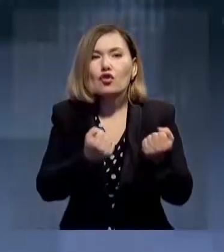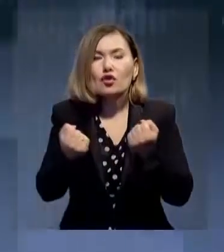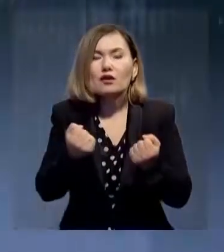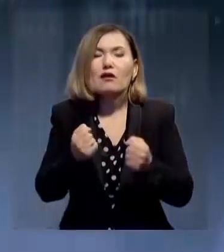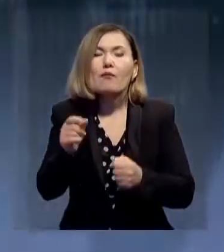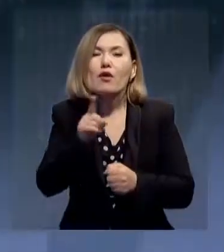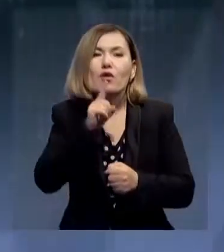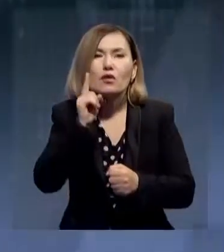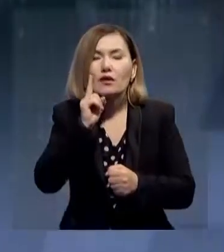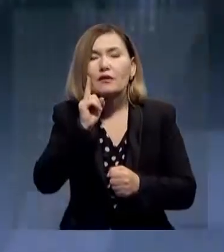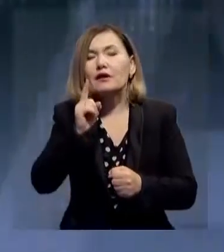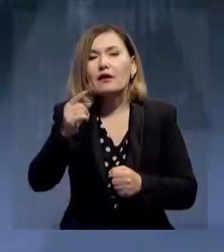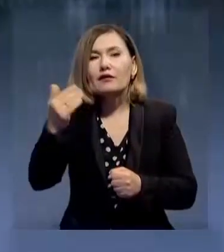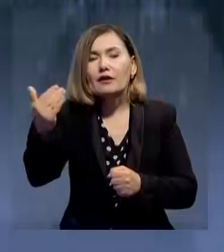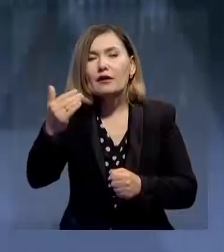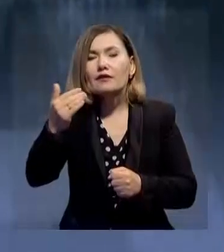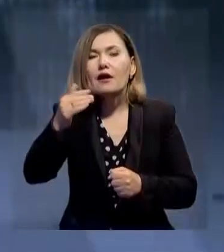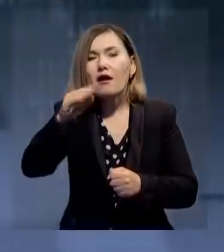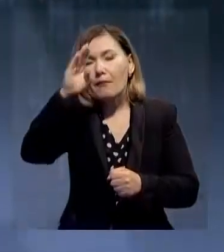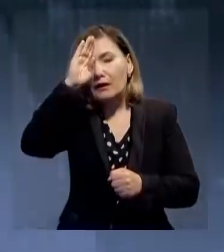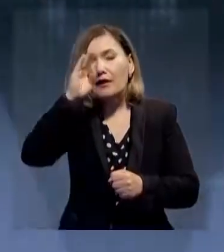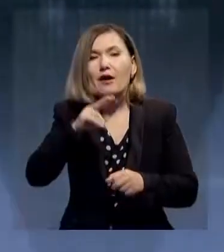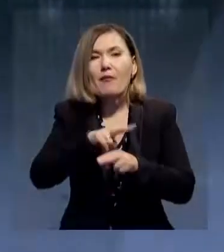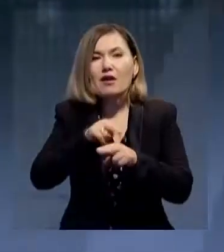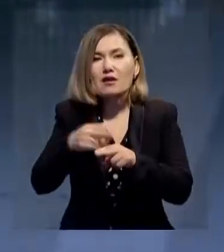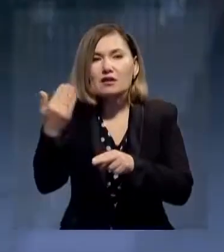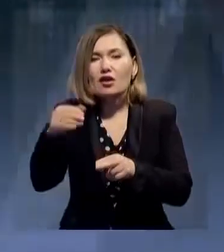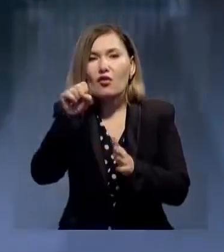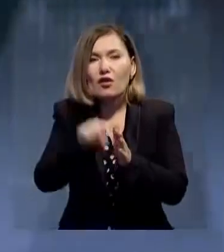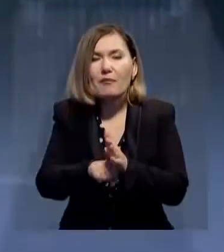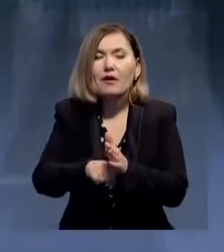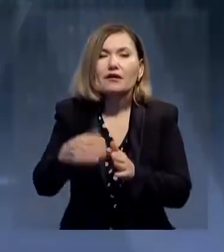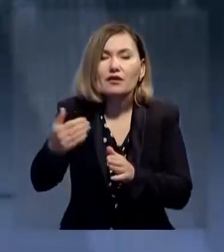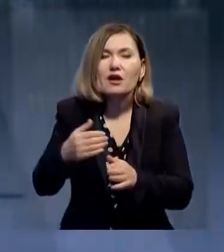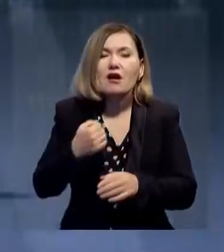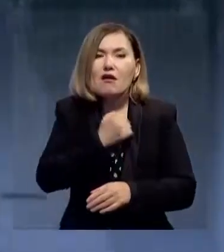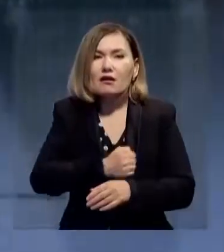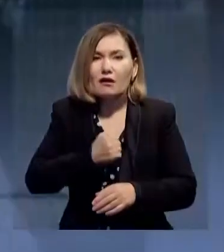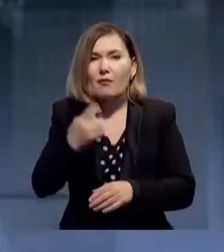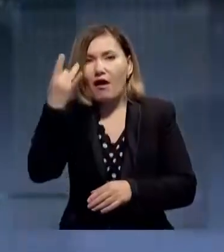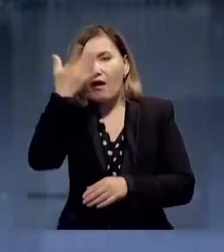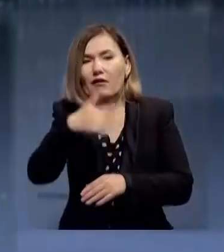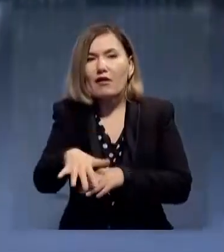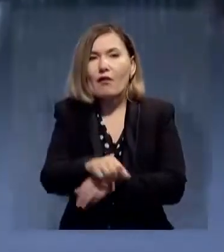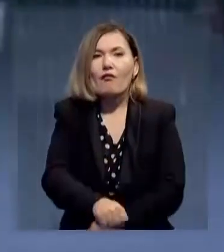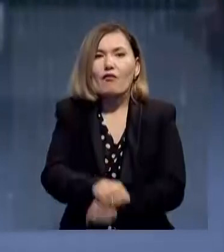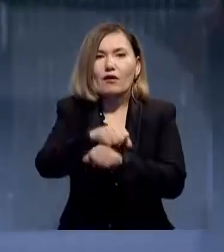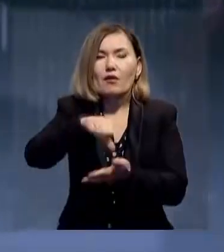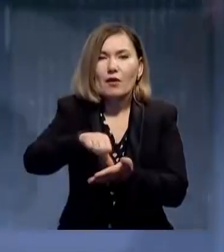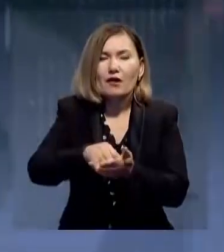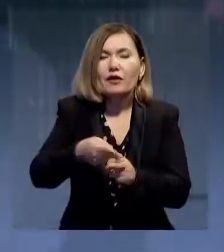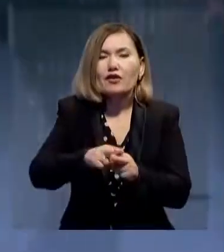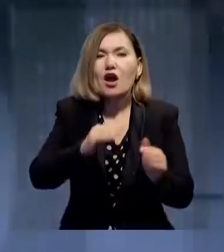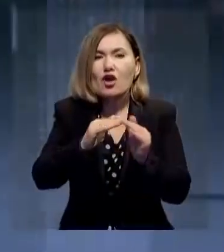полиция атып өлтіргеннен кейін жаппай тәртіпсіздік басталды. Ел астанасы Парижбен бірнеше әрі қалада наразы топ ғимараттарды